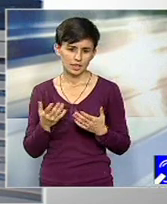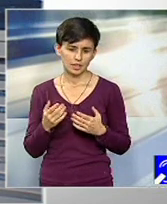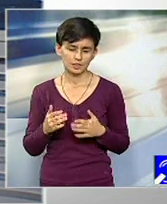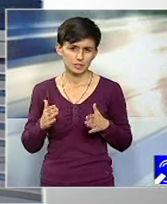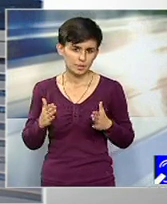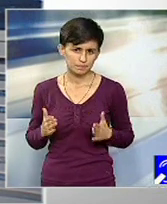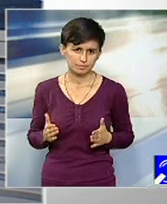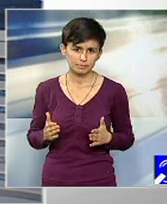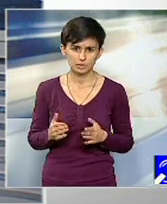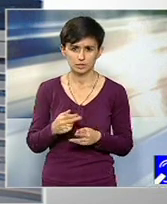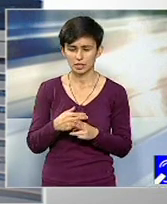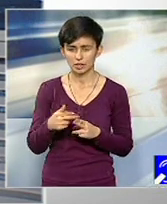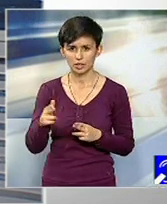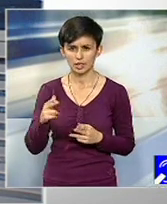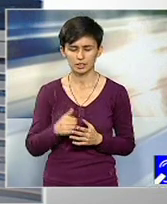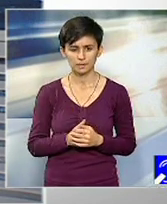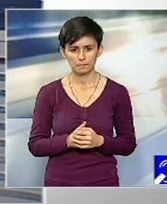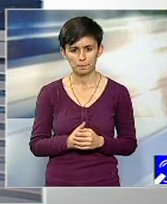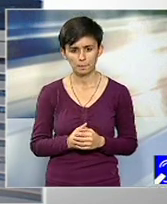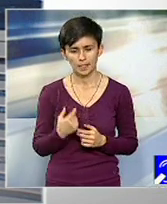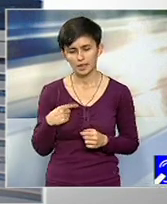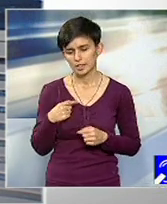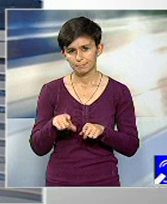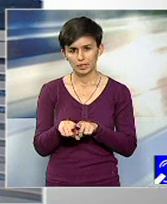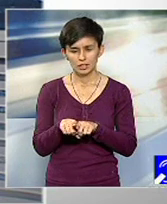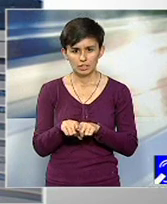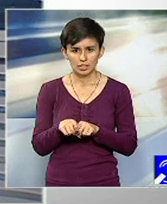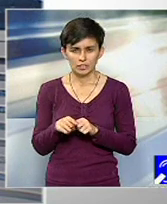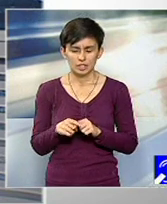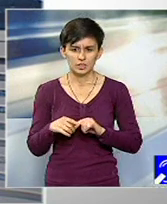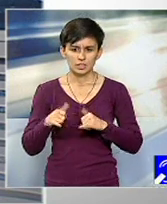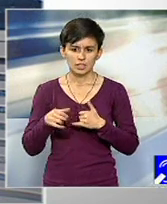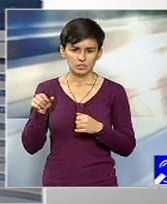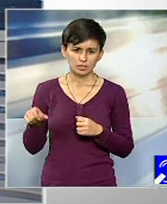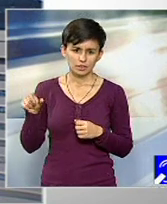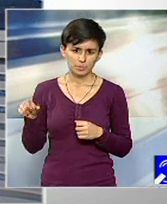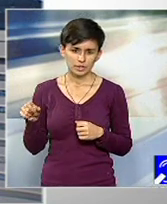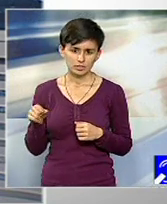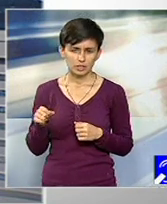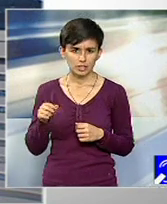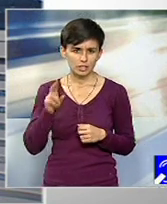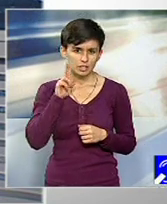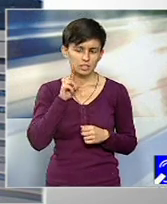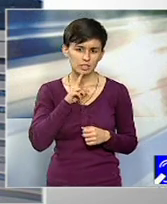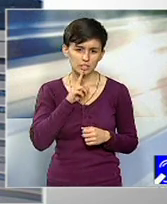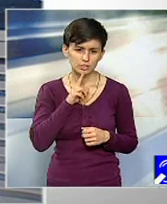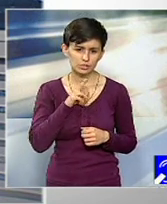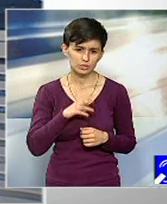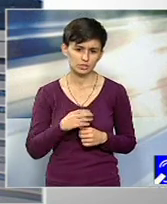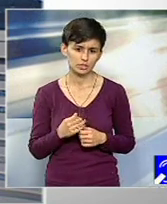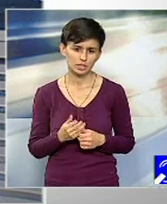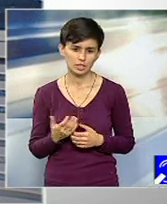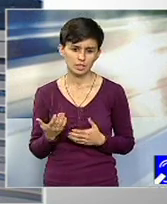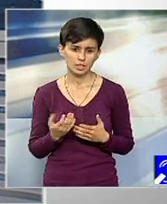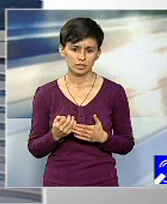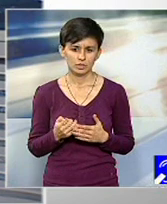corectă. Am putea spune că este exact același lucru ca în cazul unor persoane cu deficiențe de auz, caracteristica de a